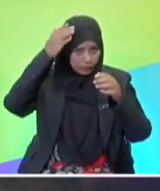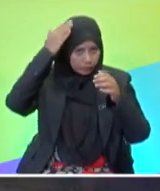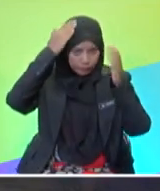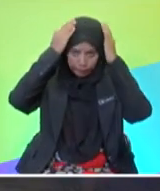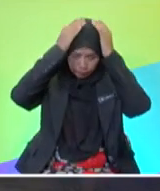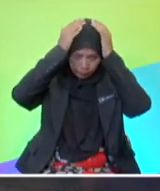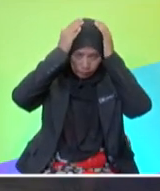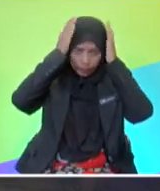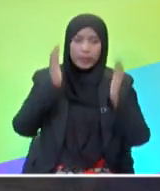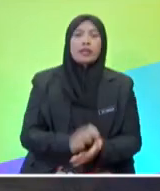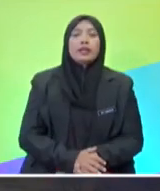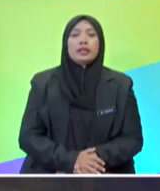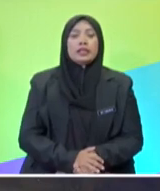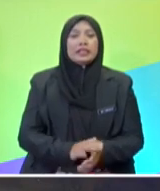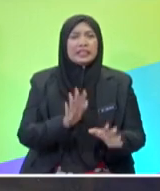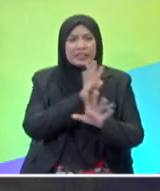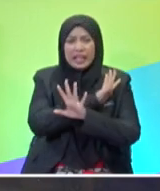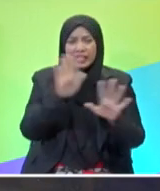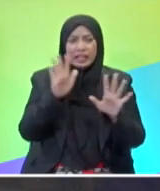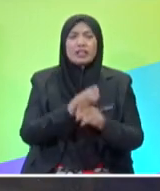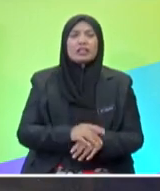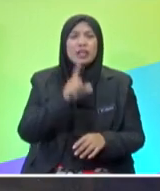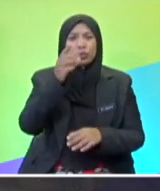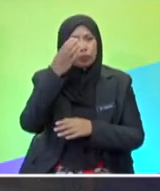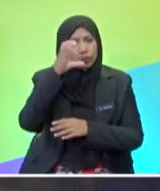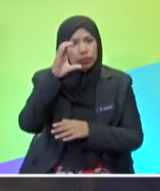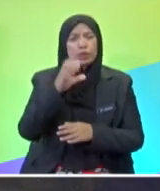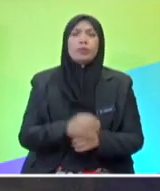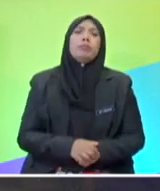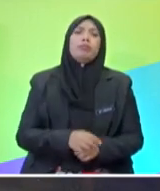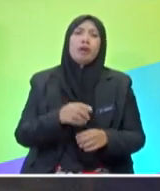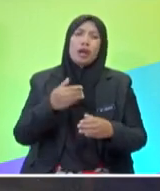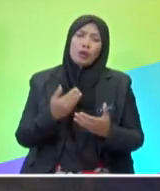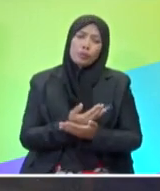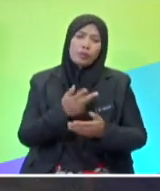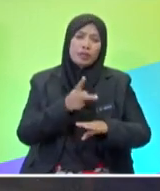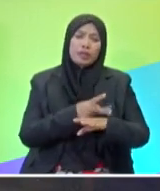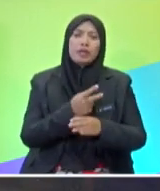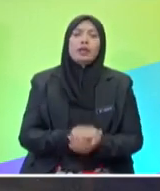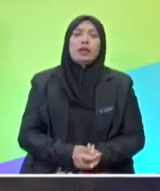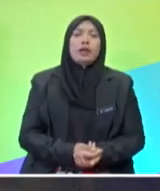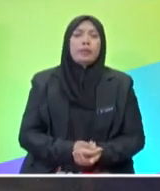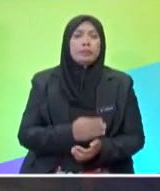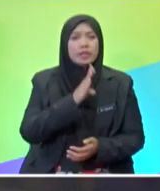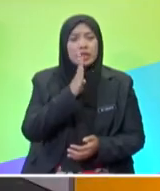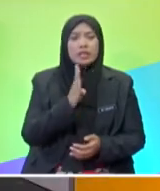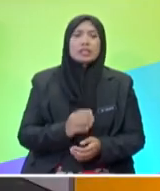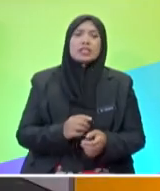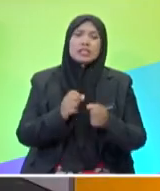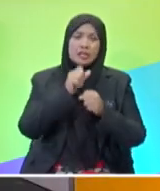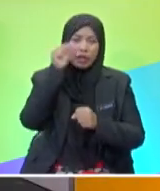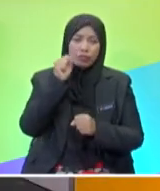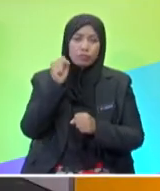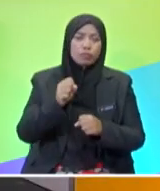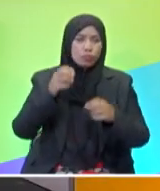dah. Jangan pula sebulan sekali. Tak nak, tak nak, tak nak. Biar shampoo kerap. Kenapa? Kalau perempuan dia pakai